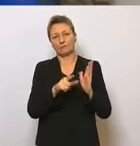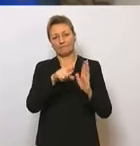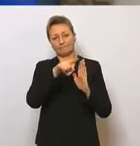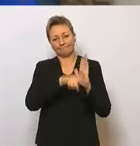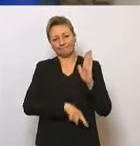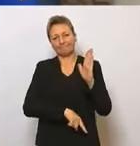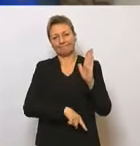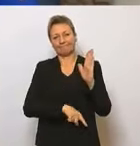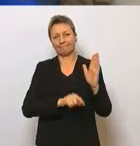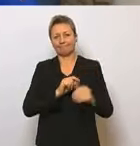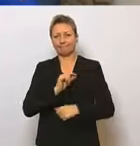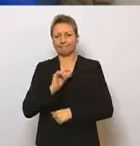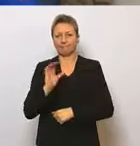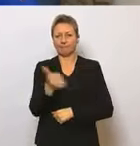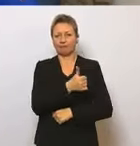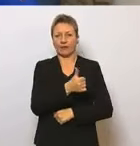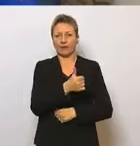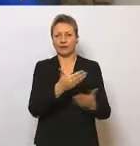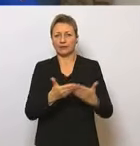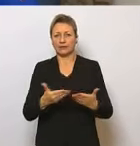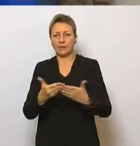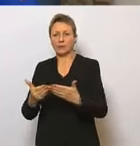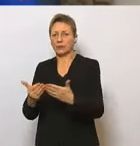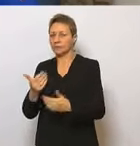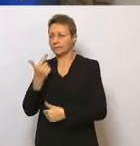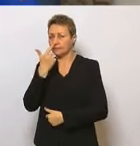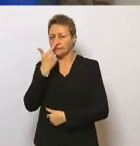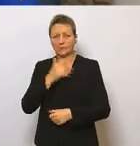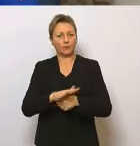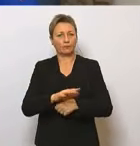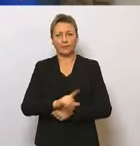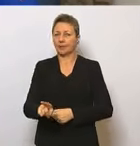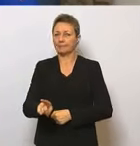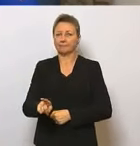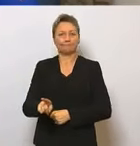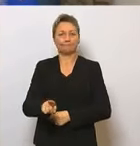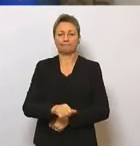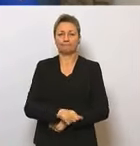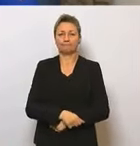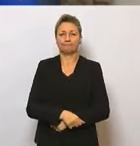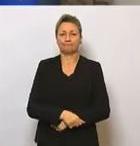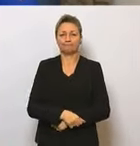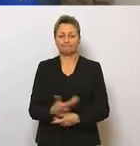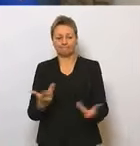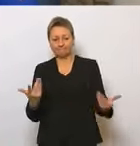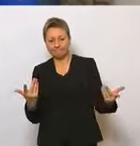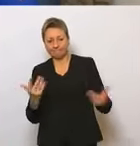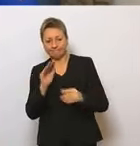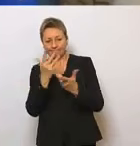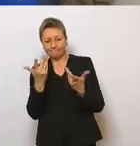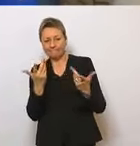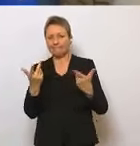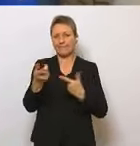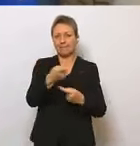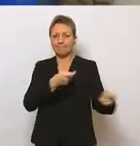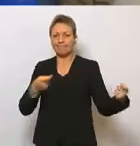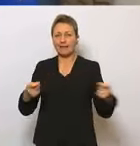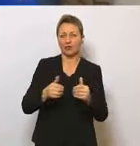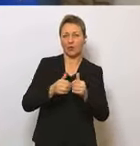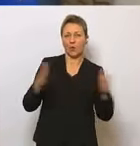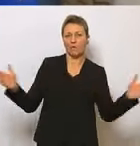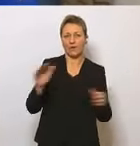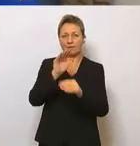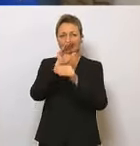cas par cas n'est pas suffisant. Cela ne nous donne pas les garanties nécessaires que le marché est ouvert,